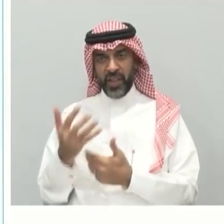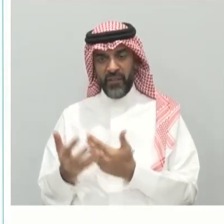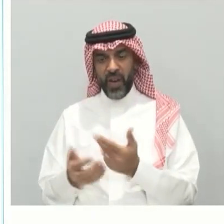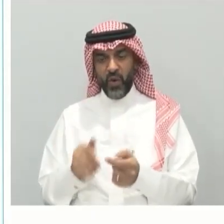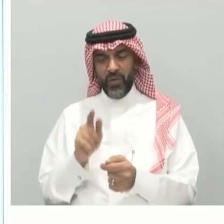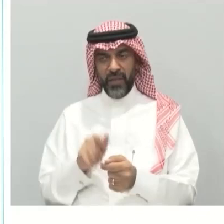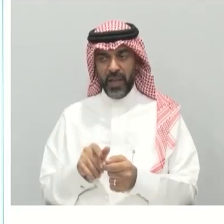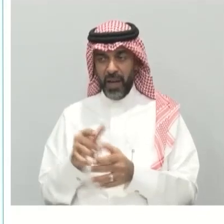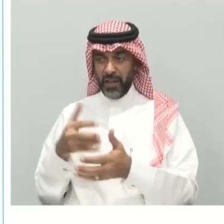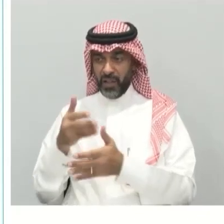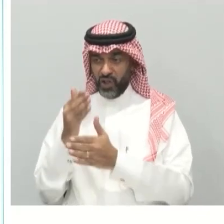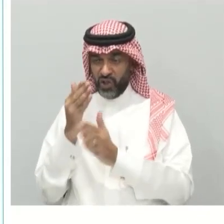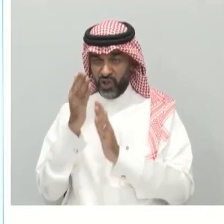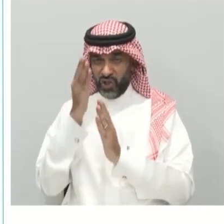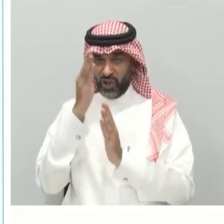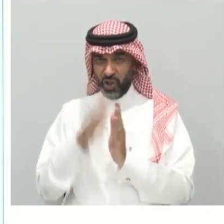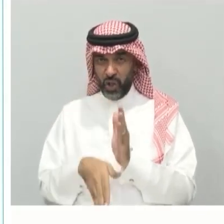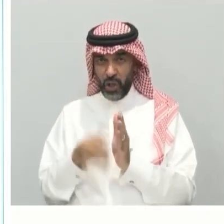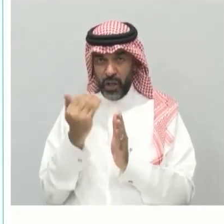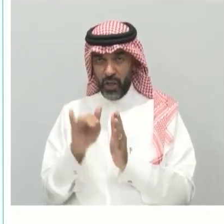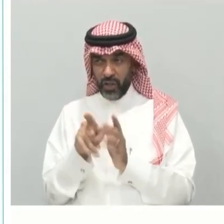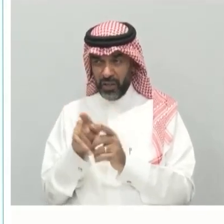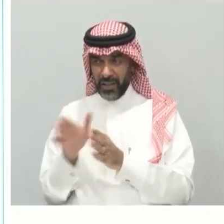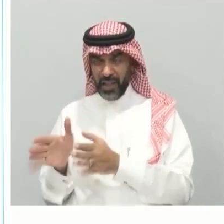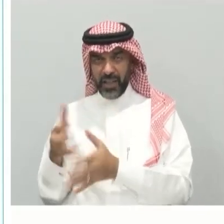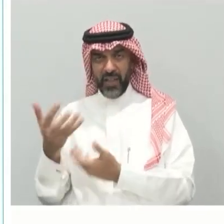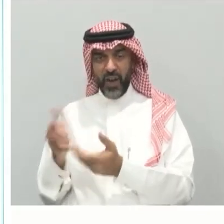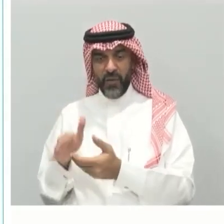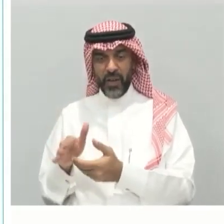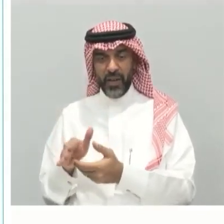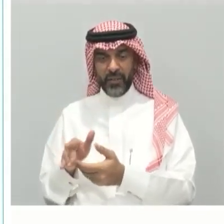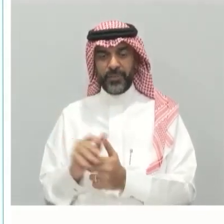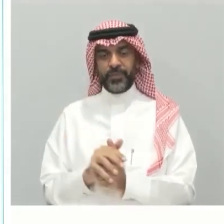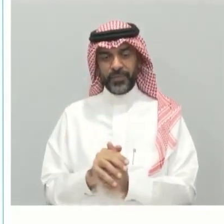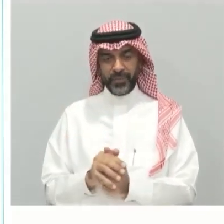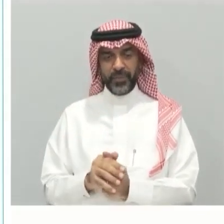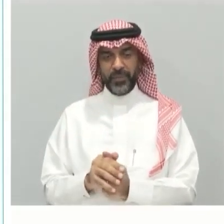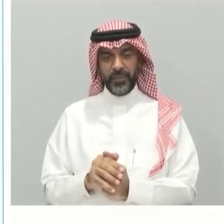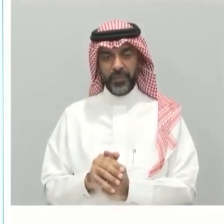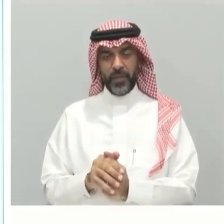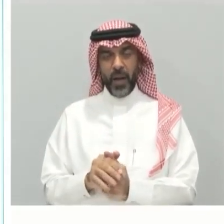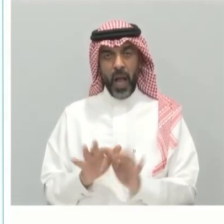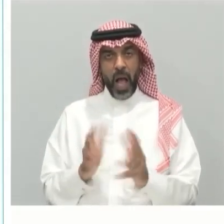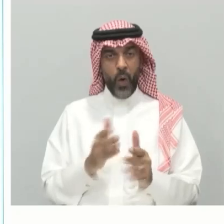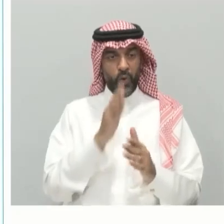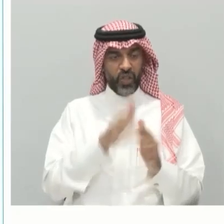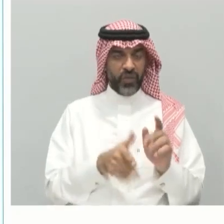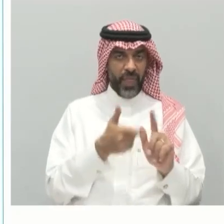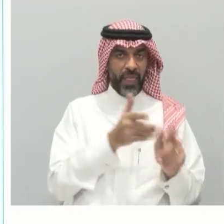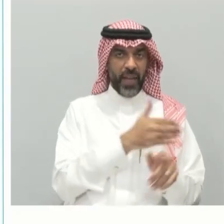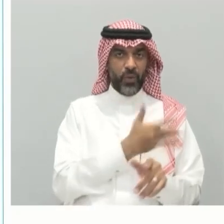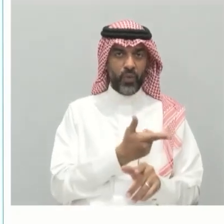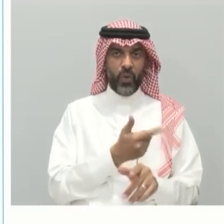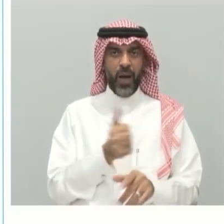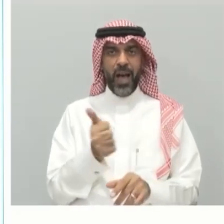كل نصف خليه لاحظ انه عندي هنا نصف تفاعل الخليه اللي هو نصف تفاعل الاختزال او نصف تفاعل الاكسده